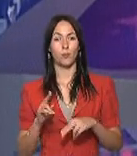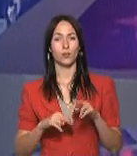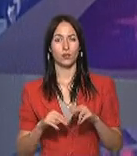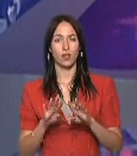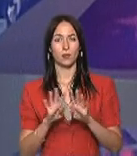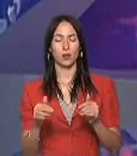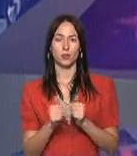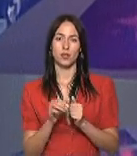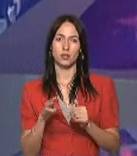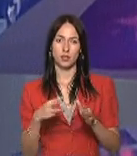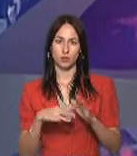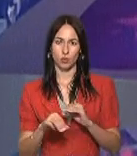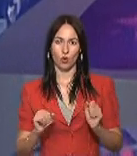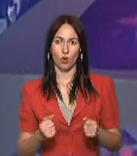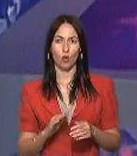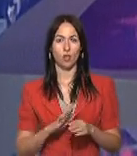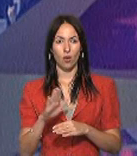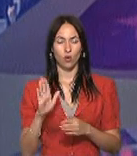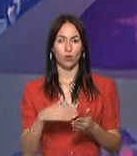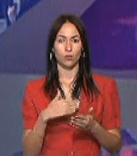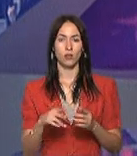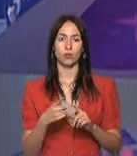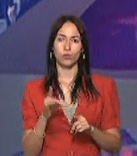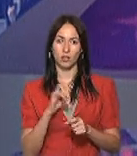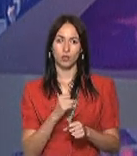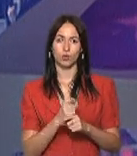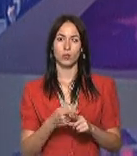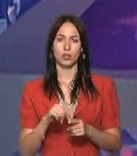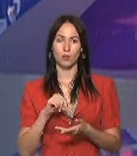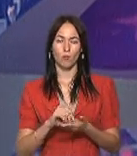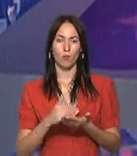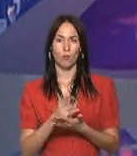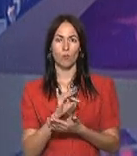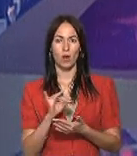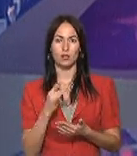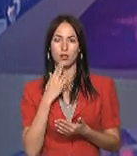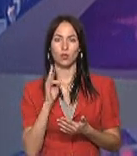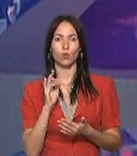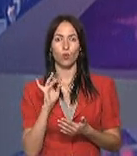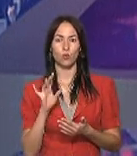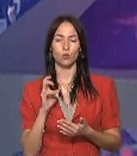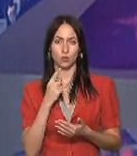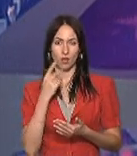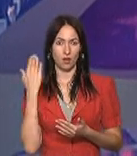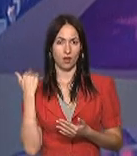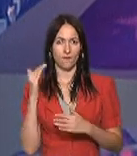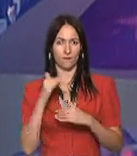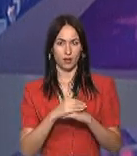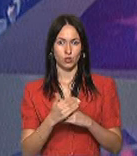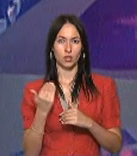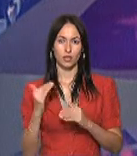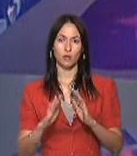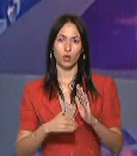Будівельний паркан біля станції метро «Холодна гора» знесли вдруге. Зробили це представники політичної партії «Національний корпус» напередодні увечері.